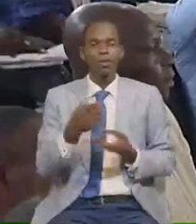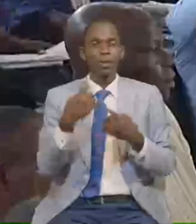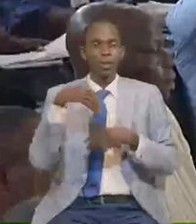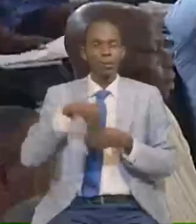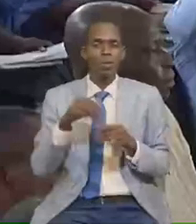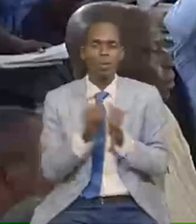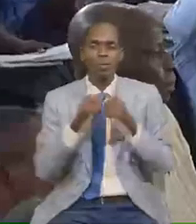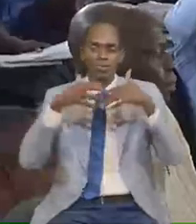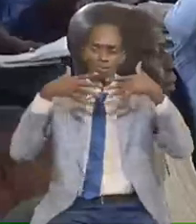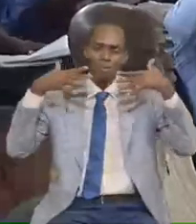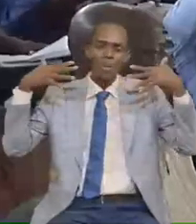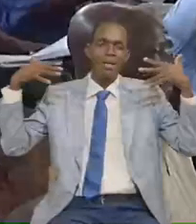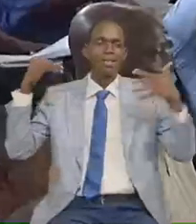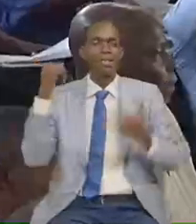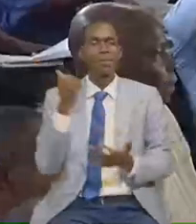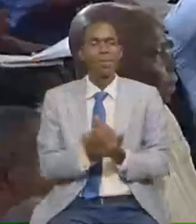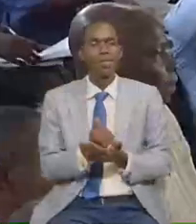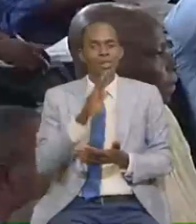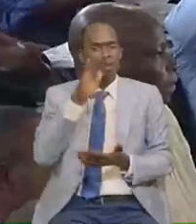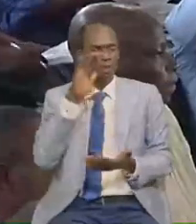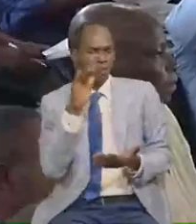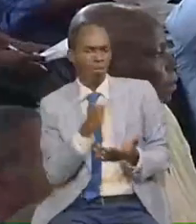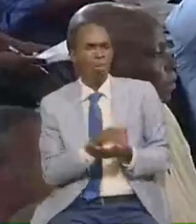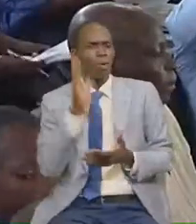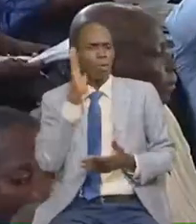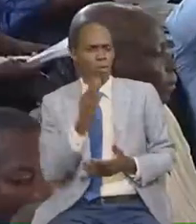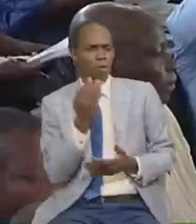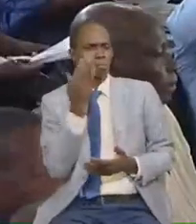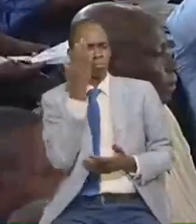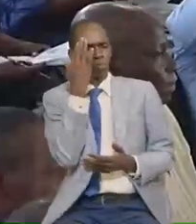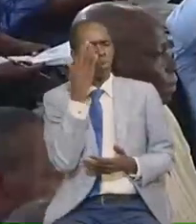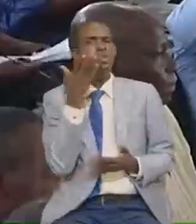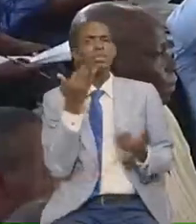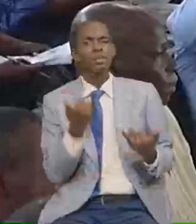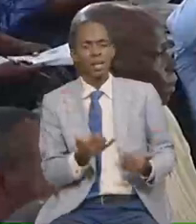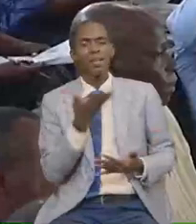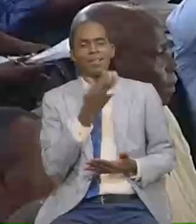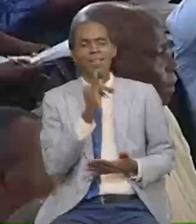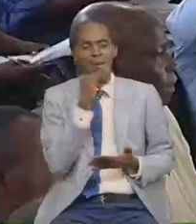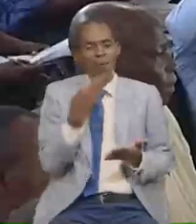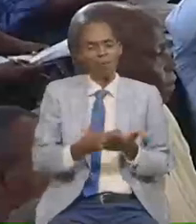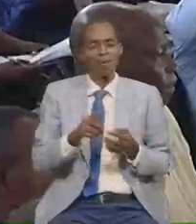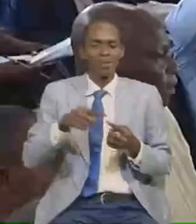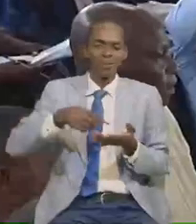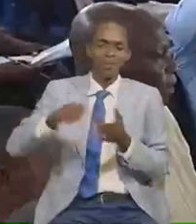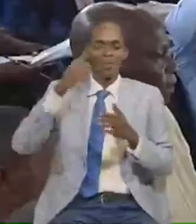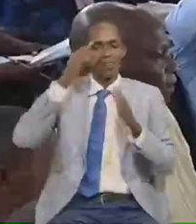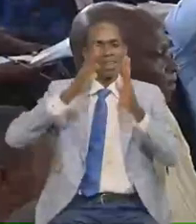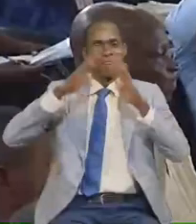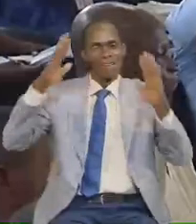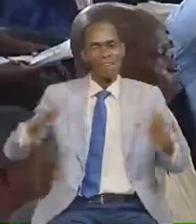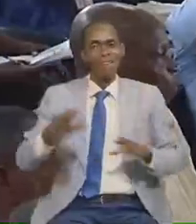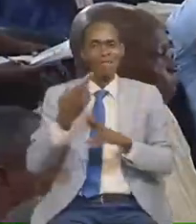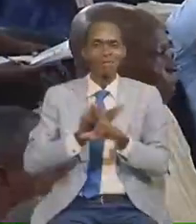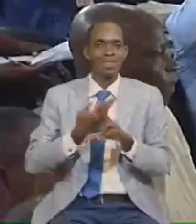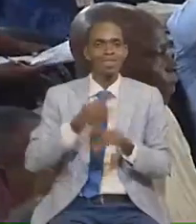sourire. Ton épouse saura que maintenant il y a de l'argent pour payer le loyer. Il y a de l'argent pour